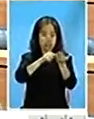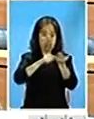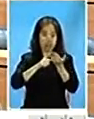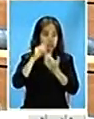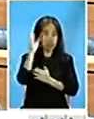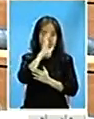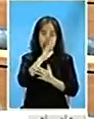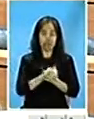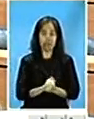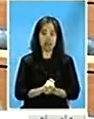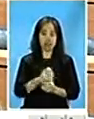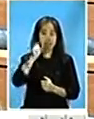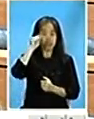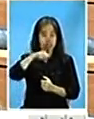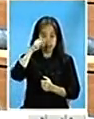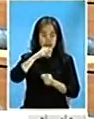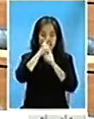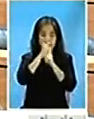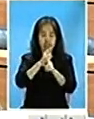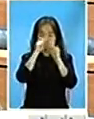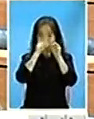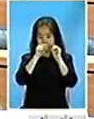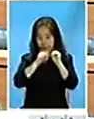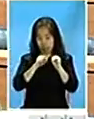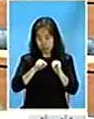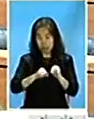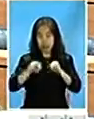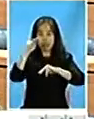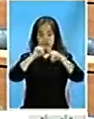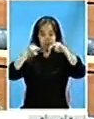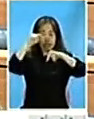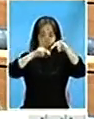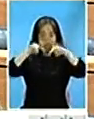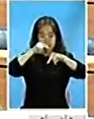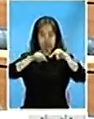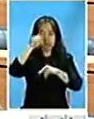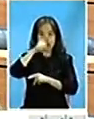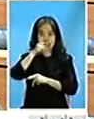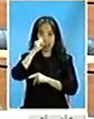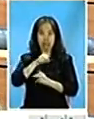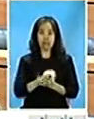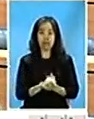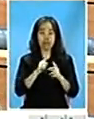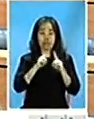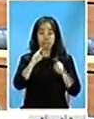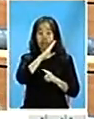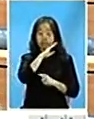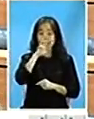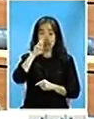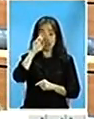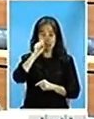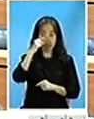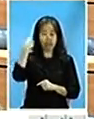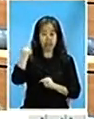จารณาไปตามลำดับมาตราและเป็นไปตามรายงานที่ได้เสนอไว้แต่ถ้าสภามีมติอย่างไรน